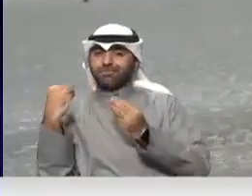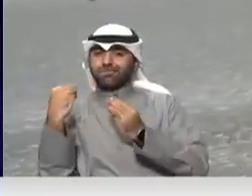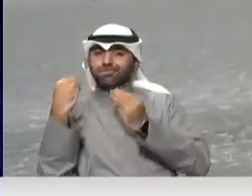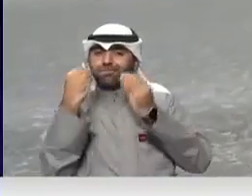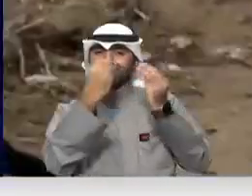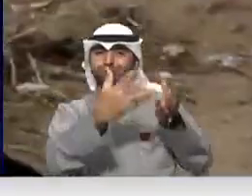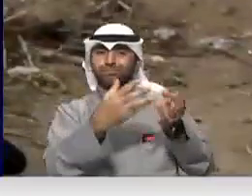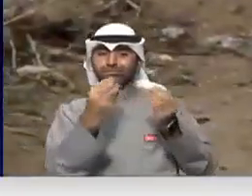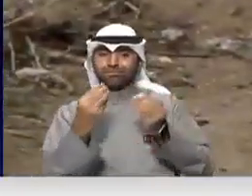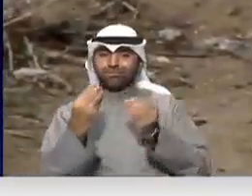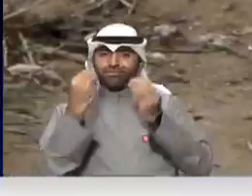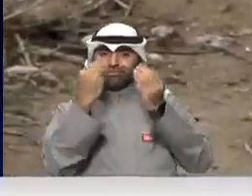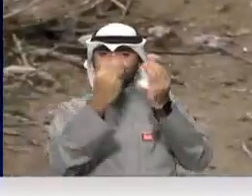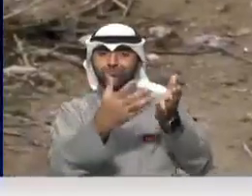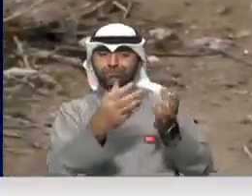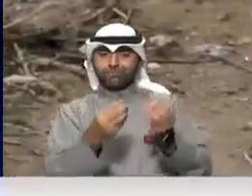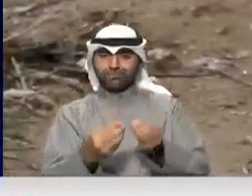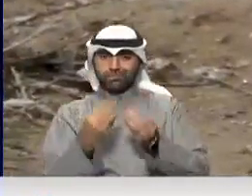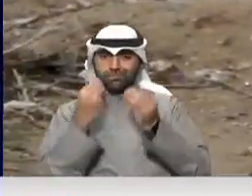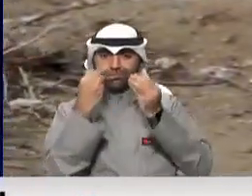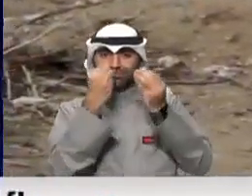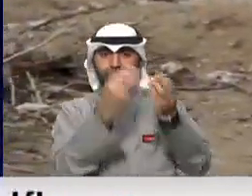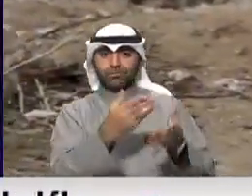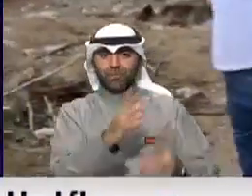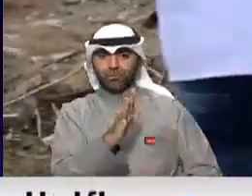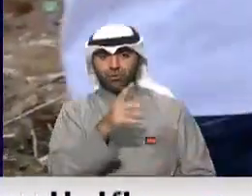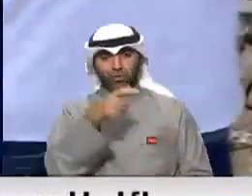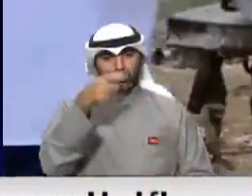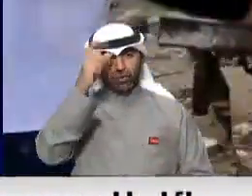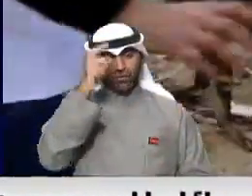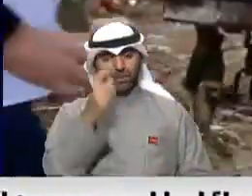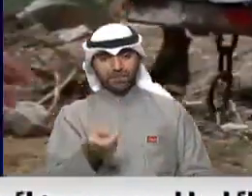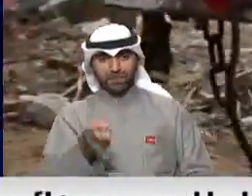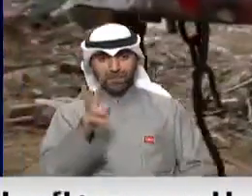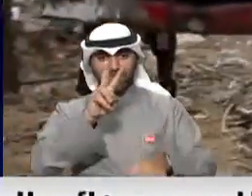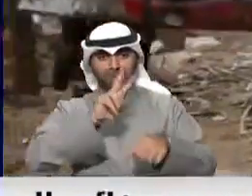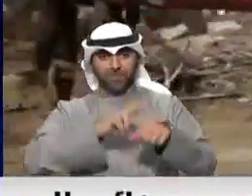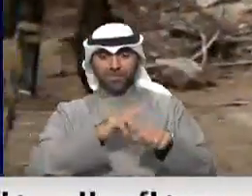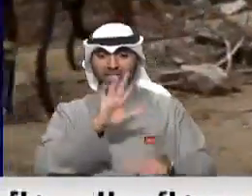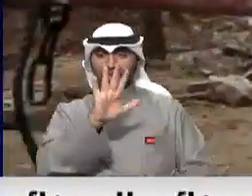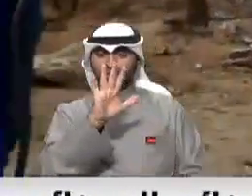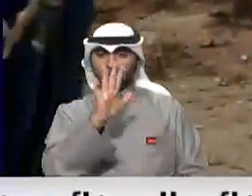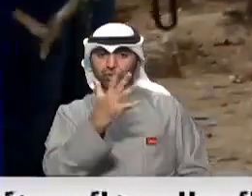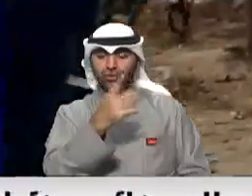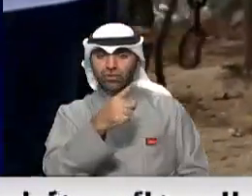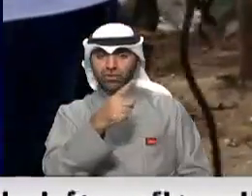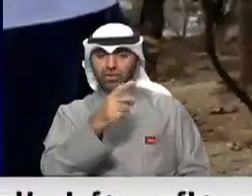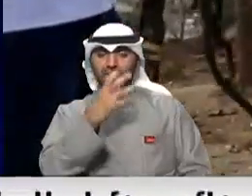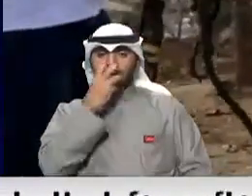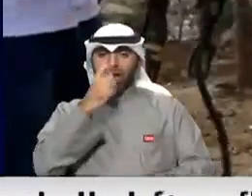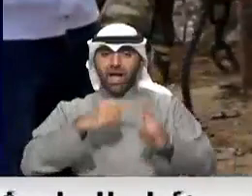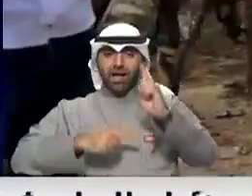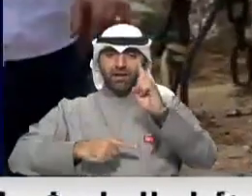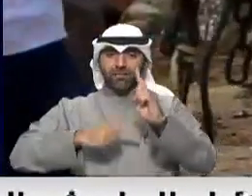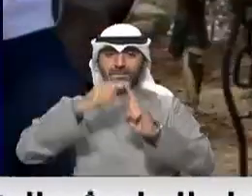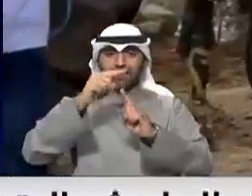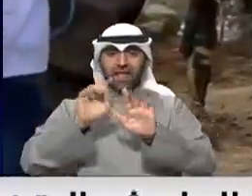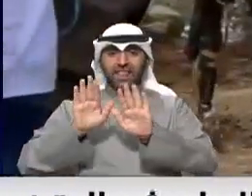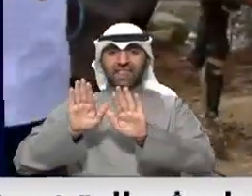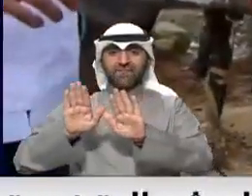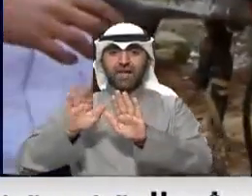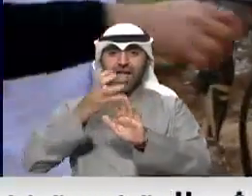الأمور أصبحت غير متاحة مثل الدفايات اللي هي يسمونها الصوبة اللي هي على الغاز أو اللي هو